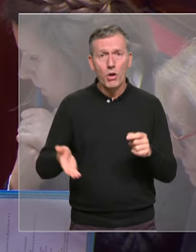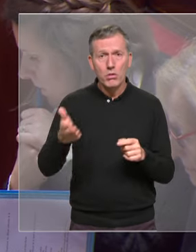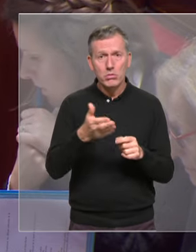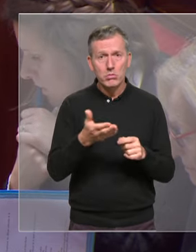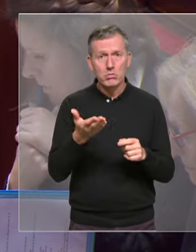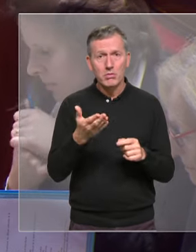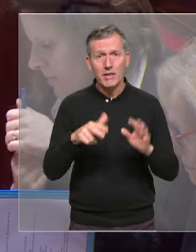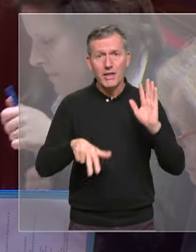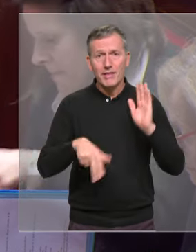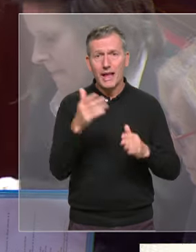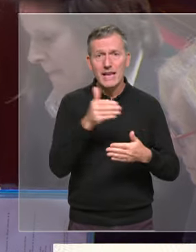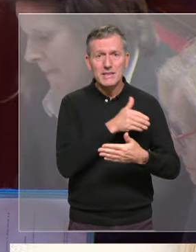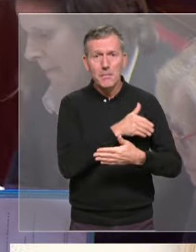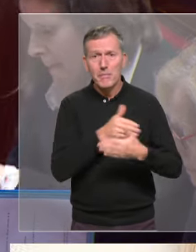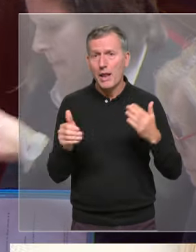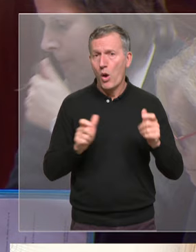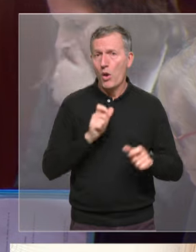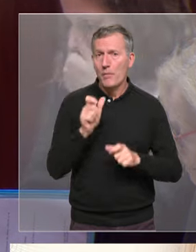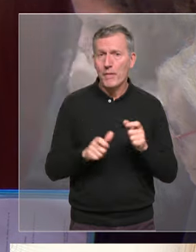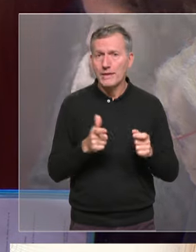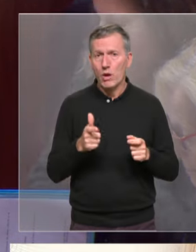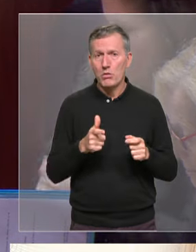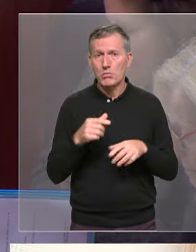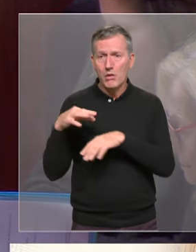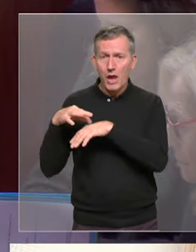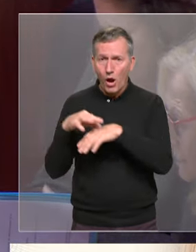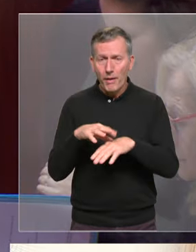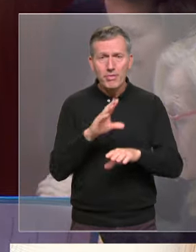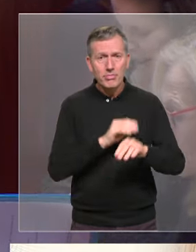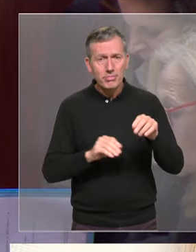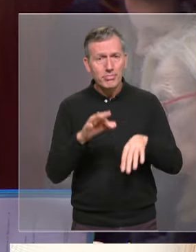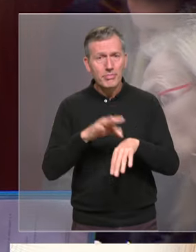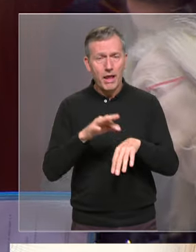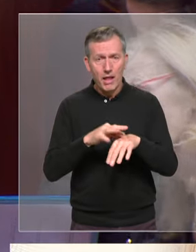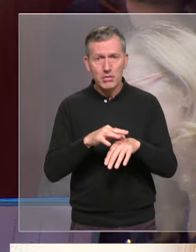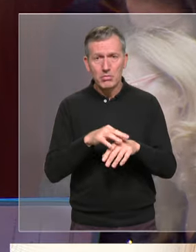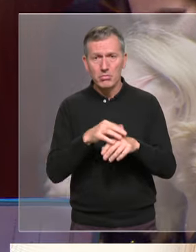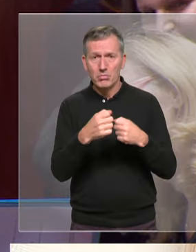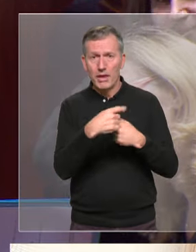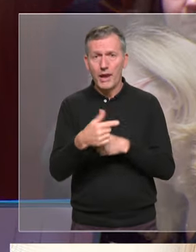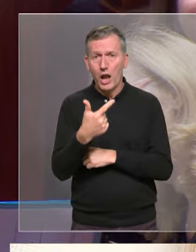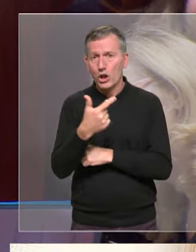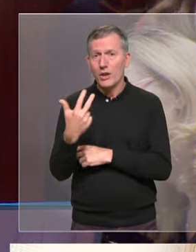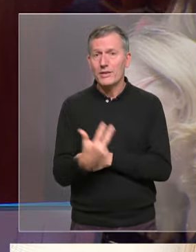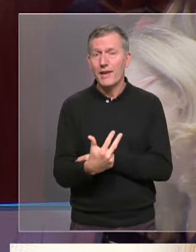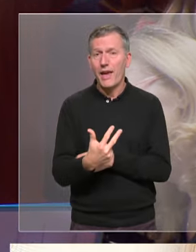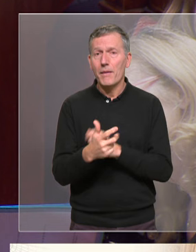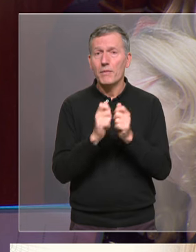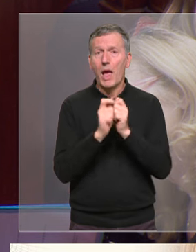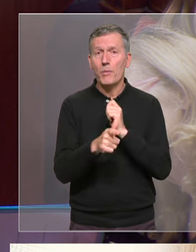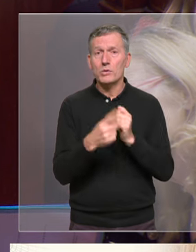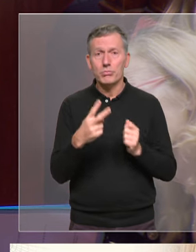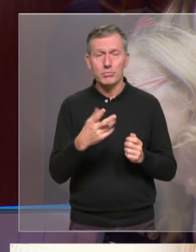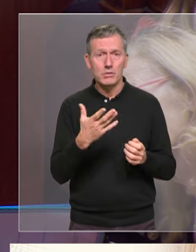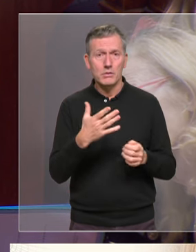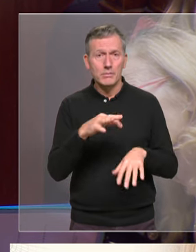c'est-à-dire 13 millions de Français qui sont ainsi accompagnés dans leur pathologie. Ça représente les deux tiers des remboursements par l'assurance